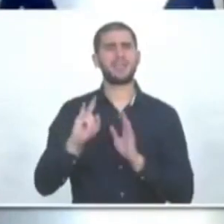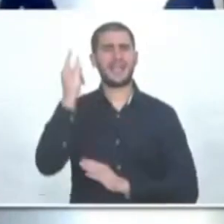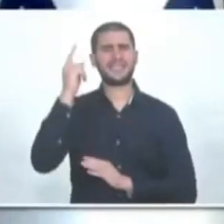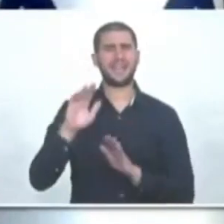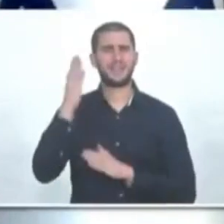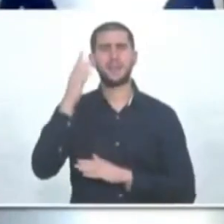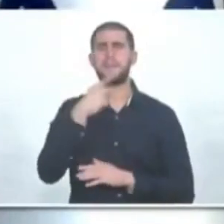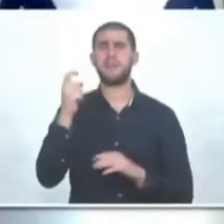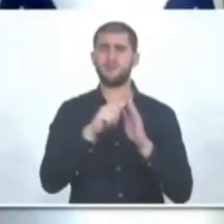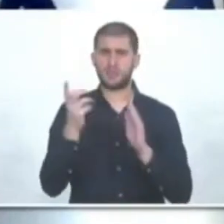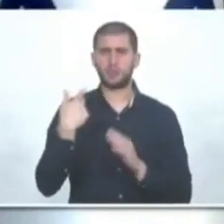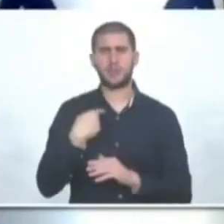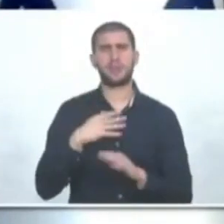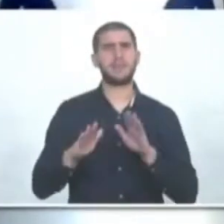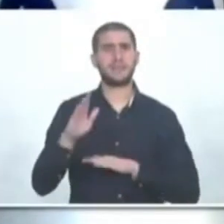יותר מ-30 שנה.